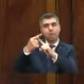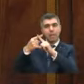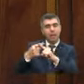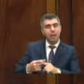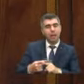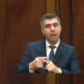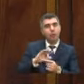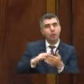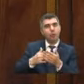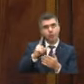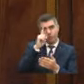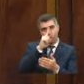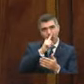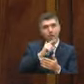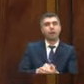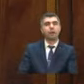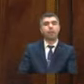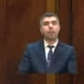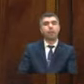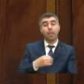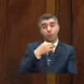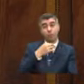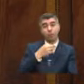المقبلة بإذن الله. ويمكن أن أقول بأن العرض